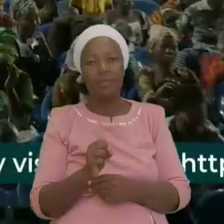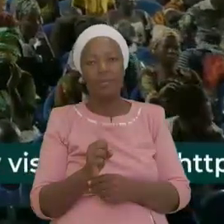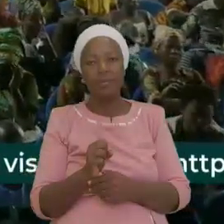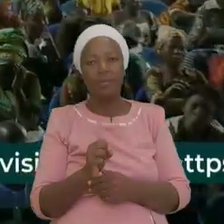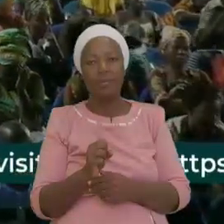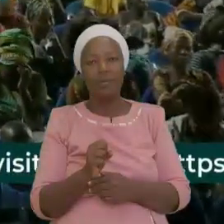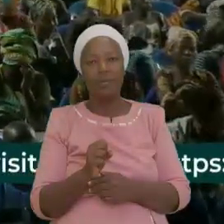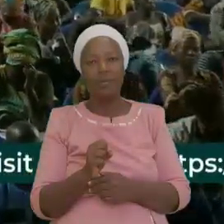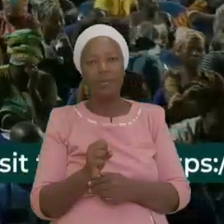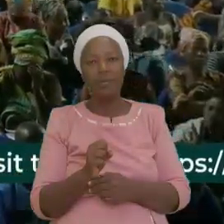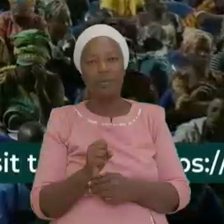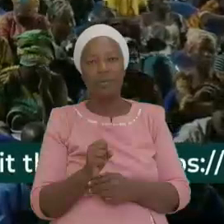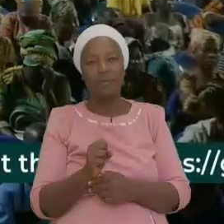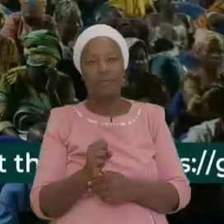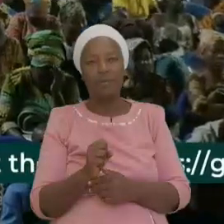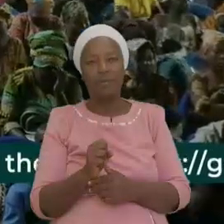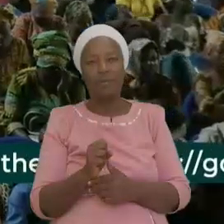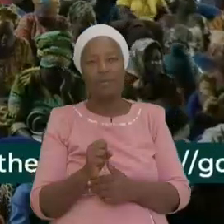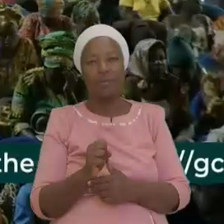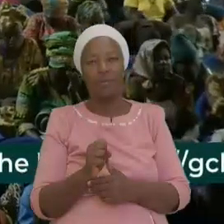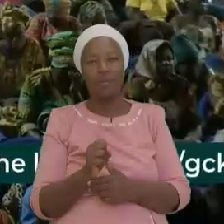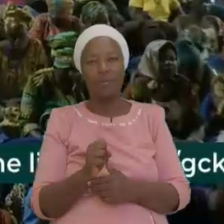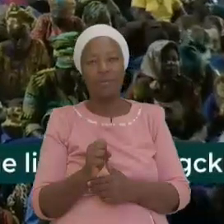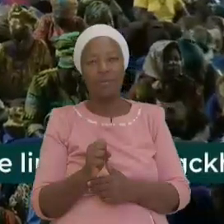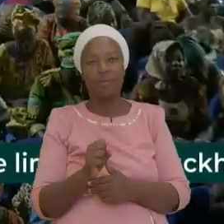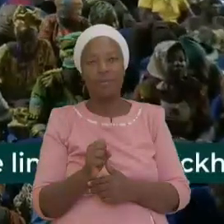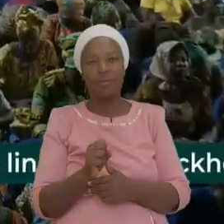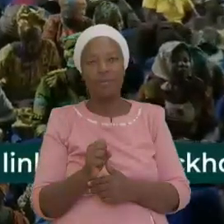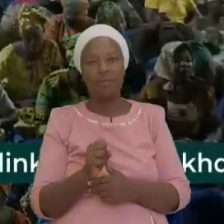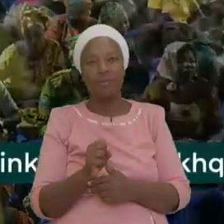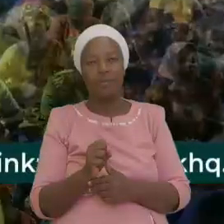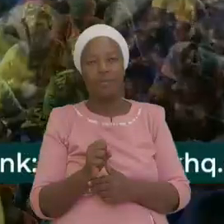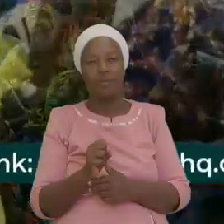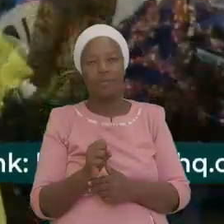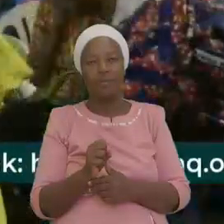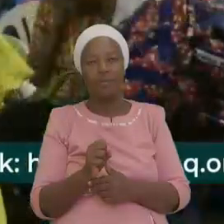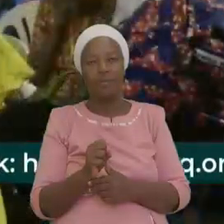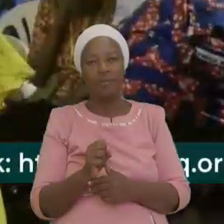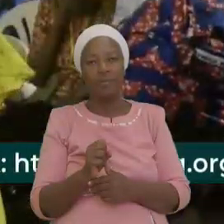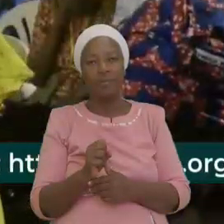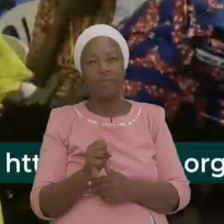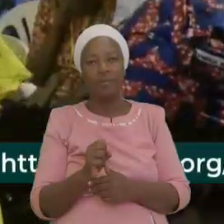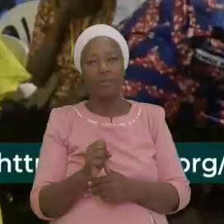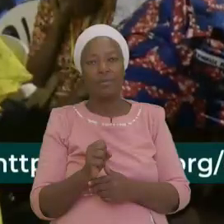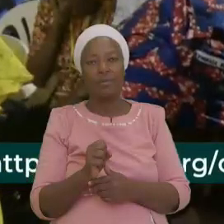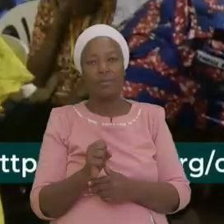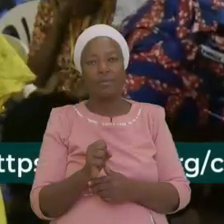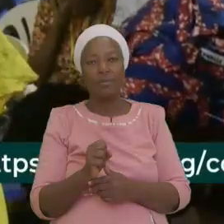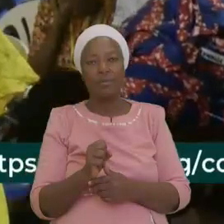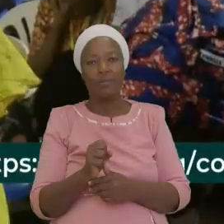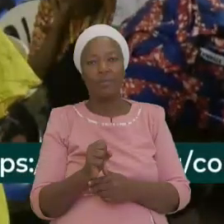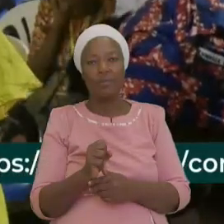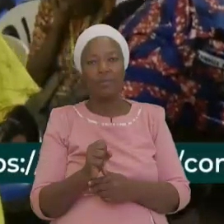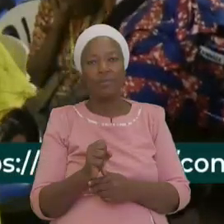minutes. Le pasteur reviendra pour la prière. Donc, restez encore sur place. Vous qui avez fini de vous